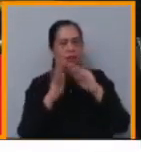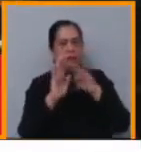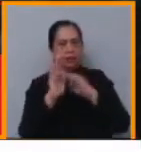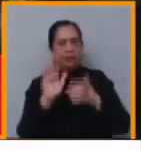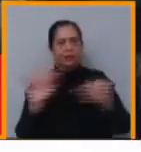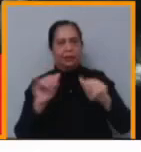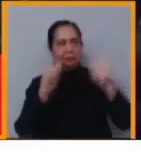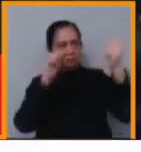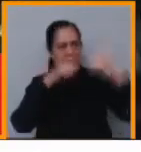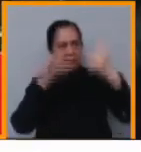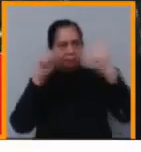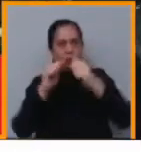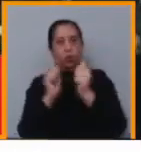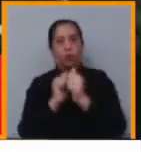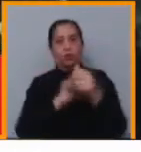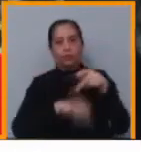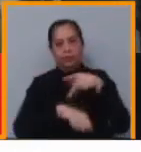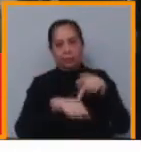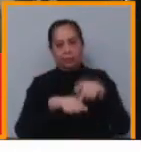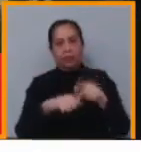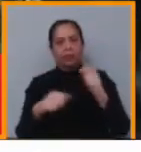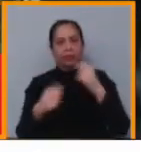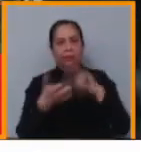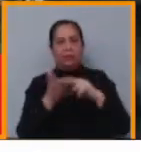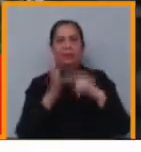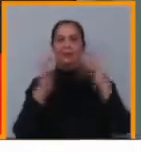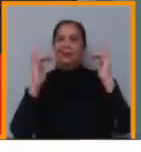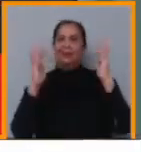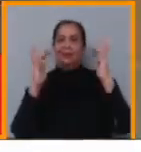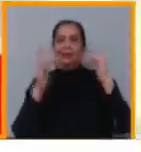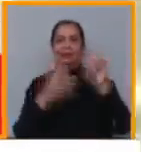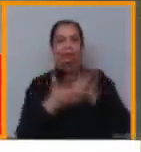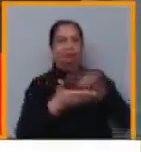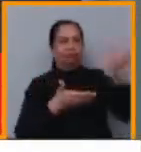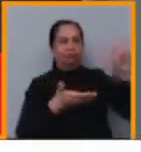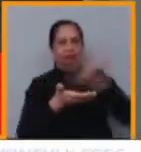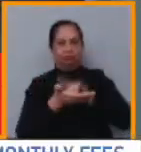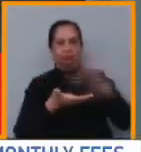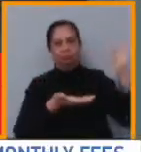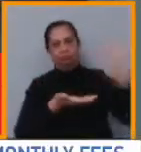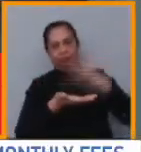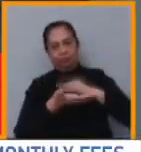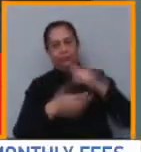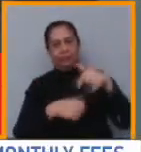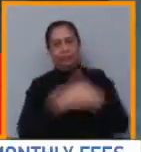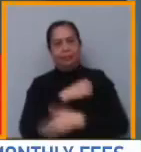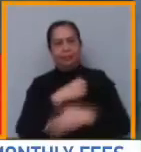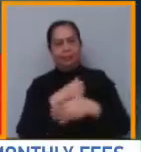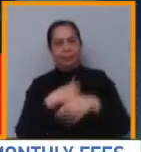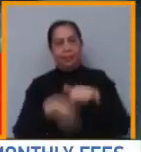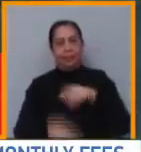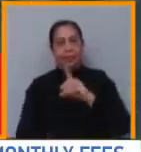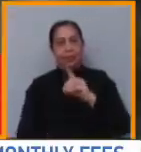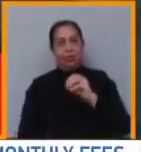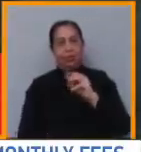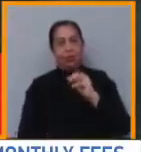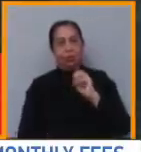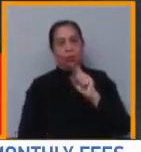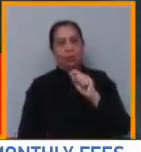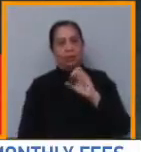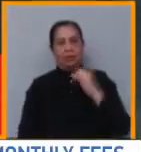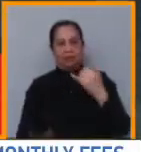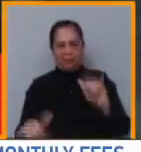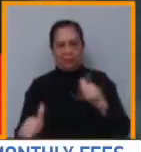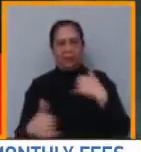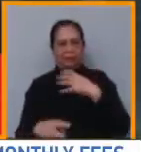Pilipinas, bagay na magpapadali ng international travel sa bansa. Sa domestic travel naman, may mga quarantine restrictions pa rin pero